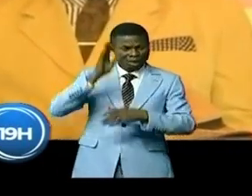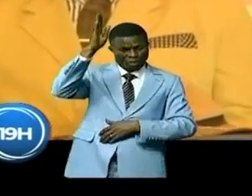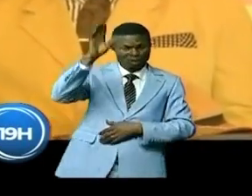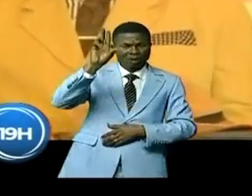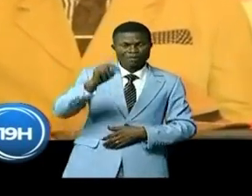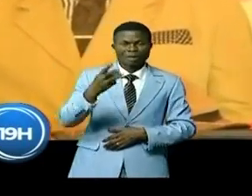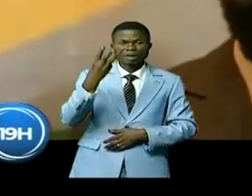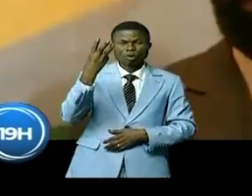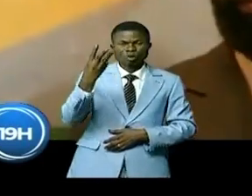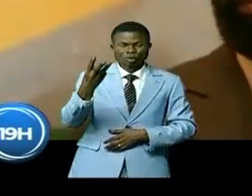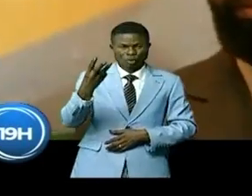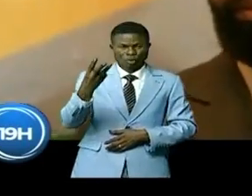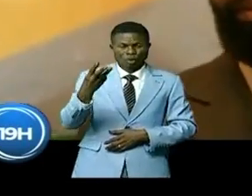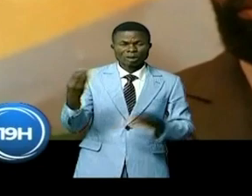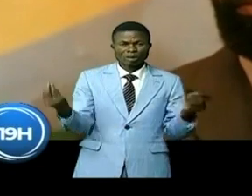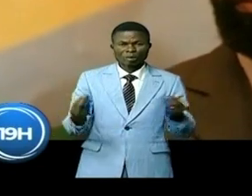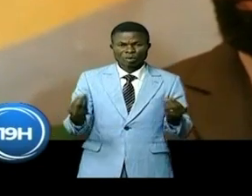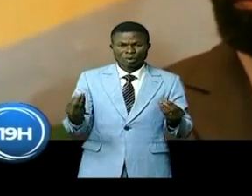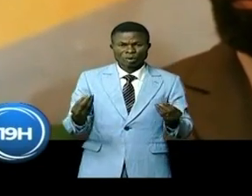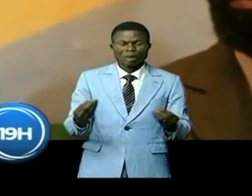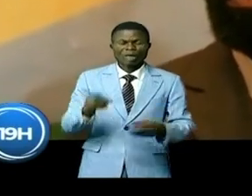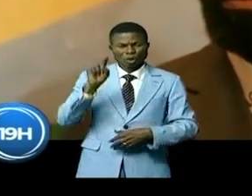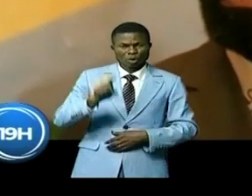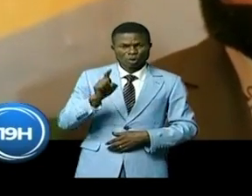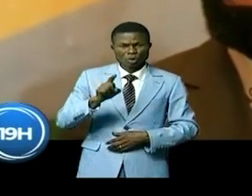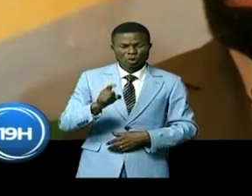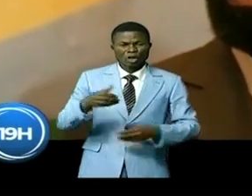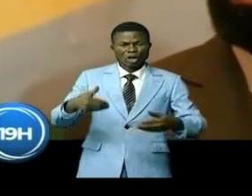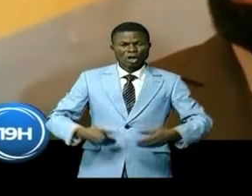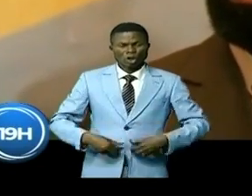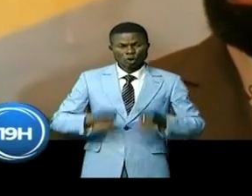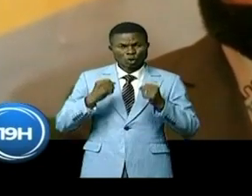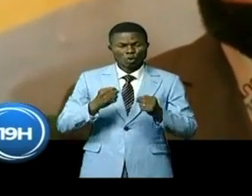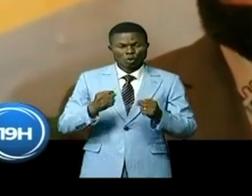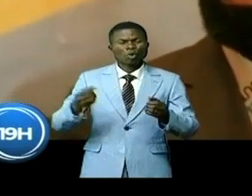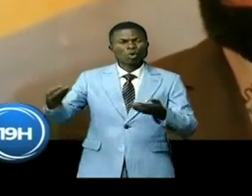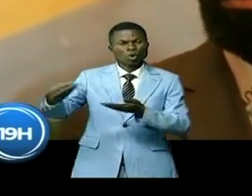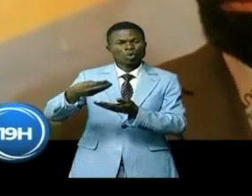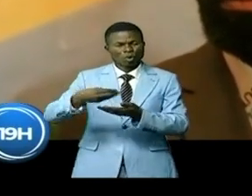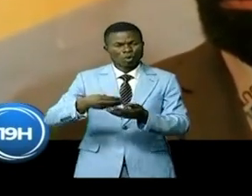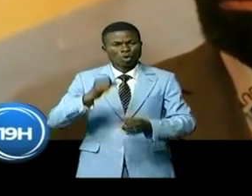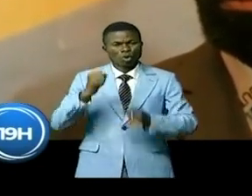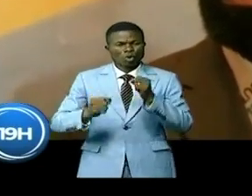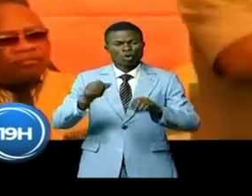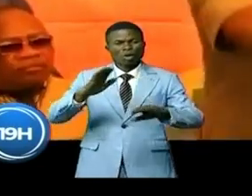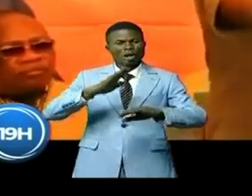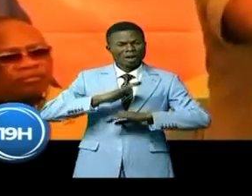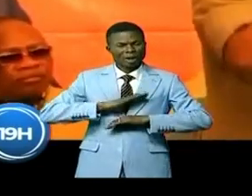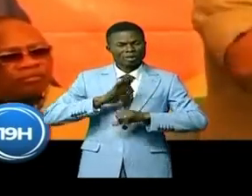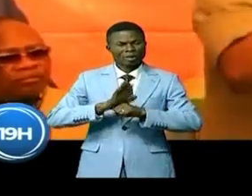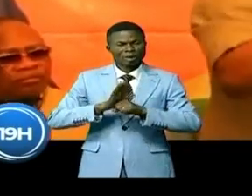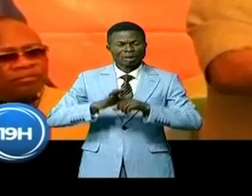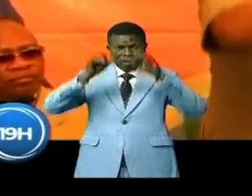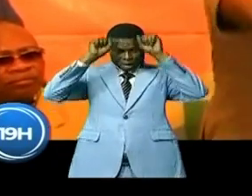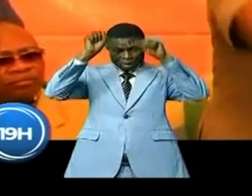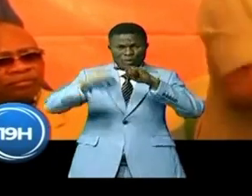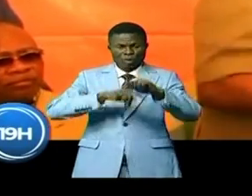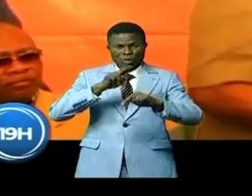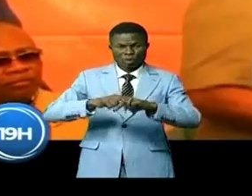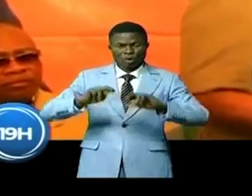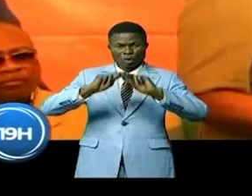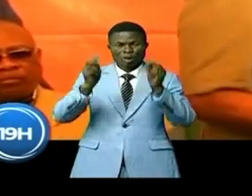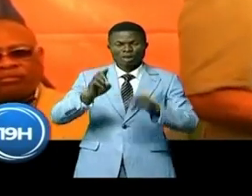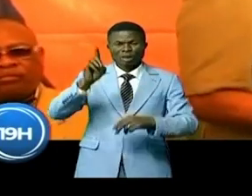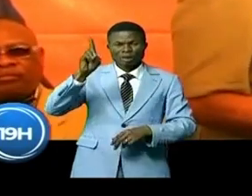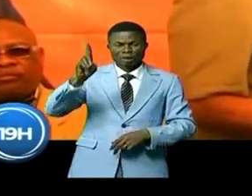élections de 2023, raison pour laquelle il fallait un jeune dynamique et mobilisateur, motif de satisfaction pour le président national de la DC